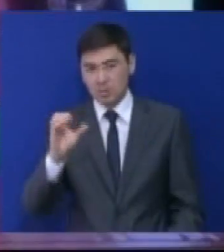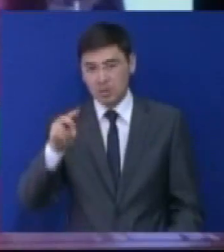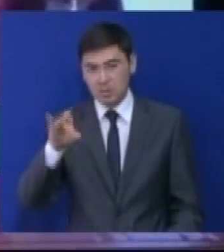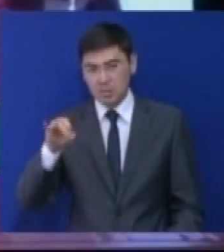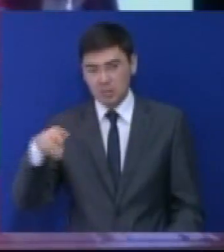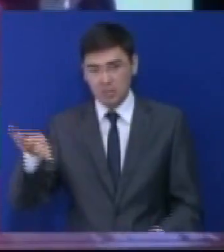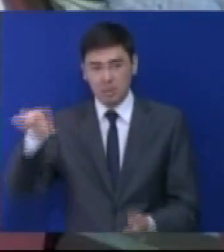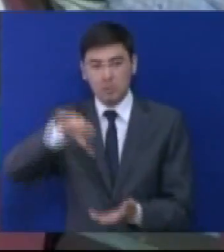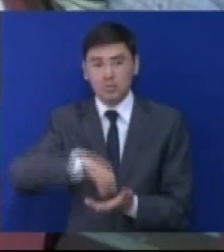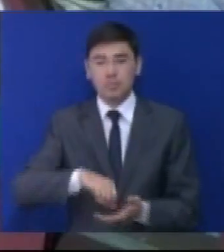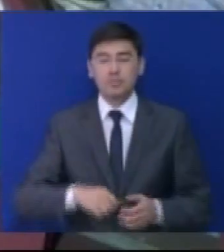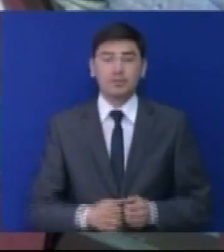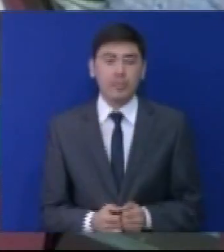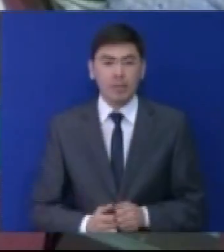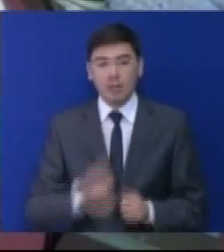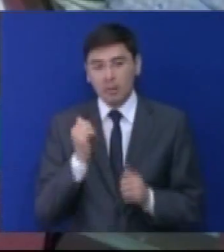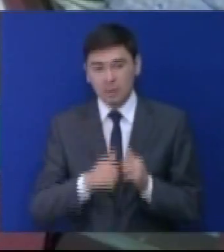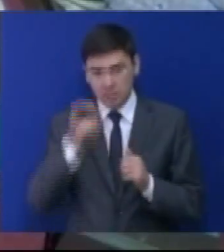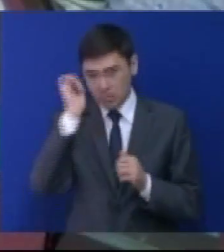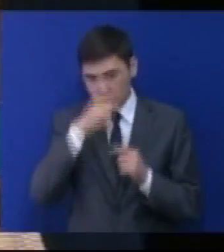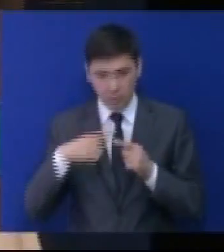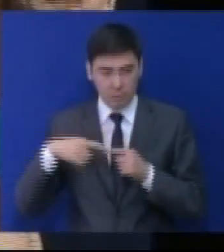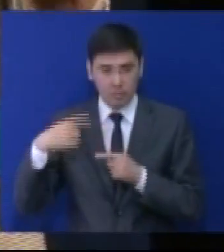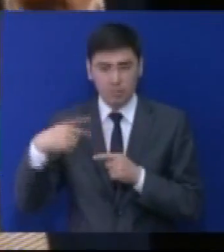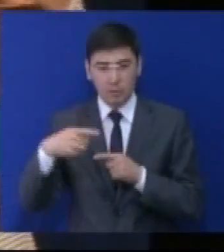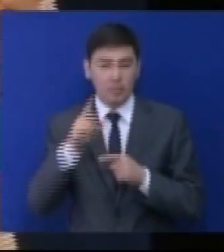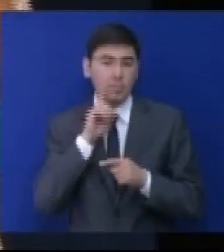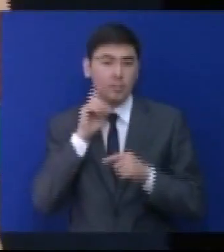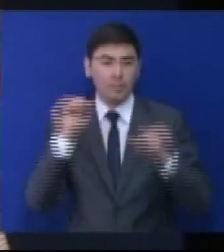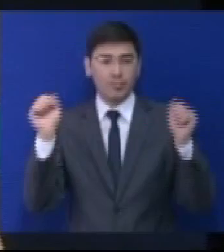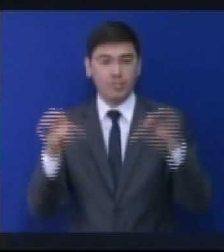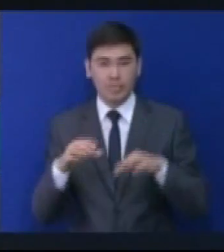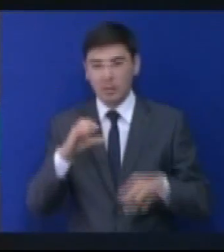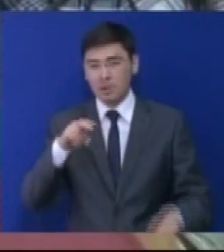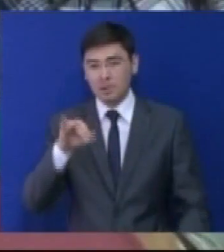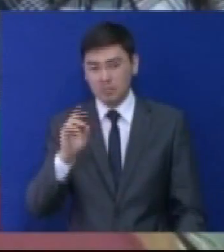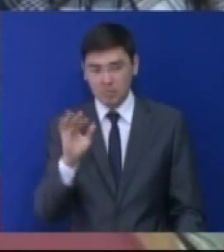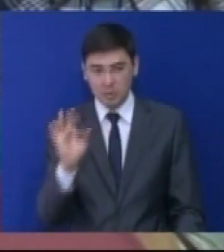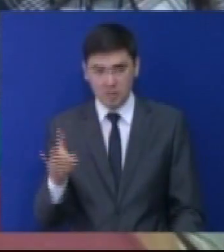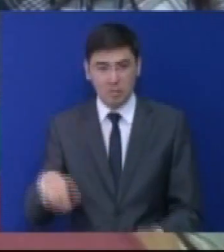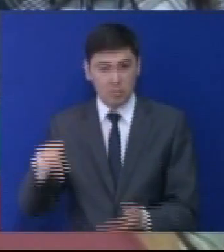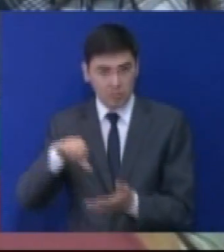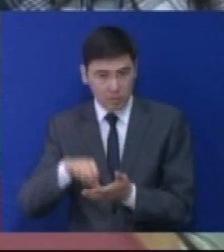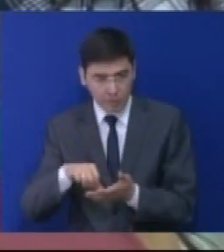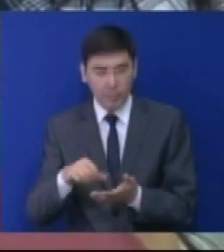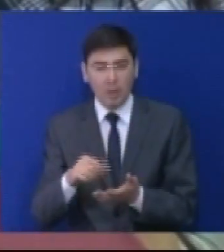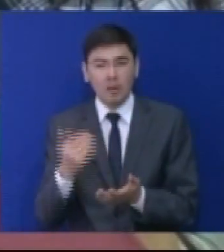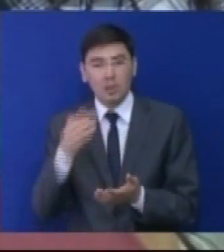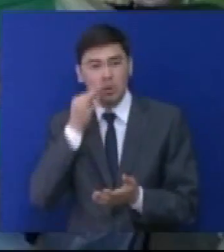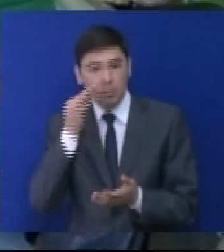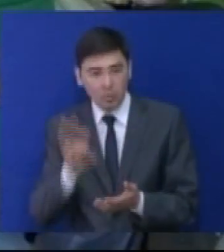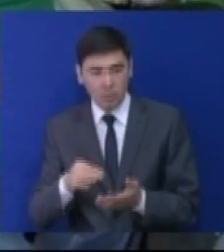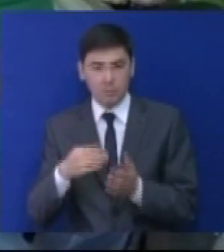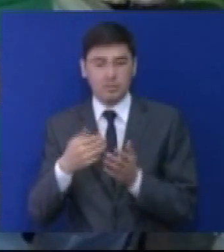Белсенді жастардың командасы жыл сайын осындай кездесулер өткізеді. Онда табысты спикерлер конференция қатысушыларымен өз